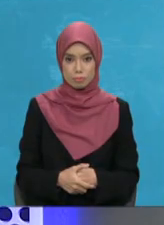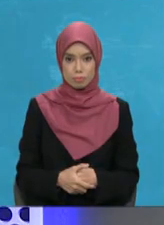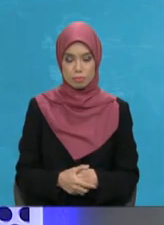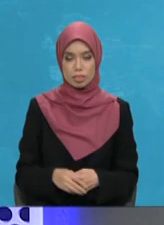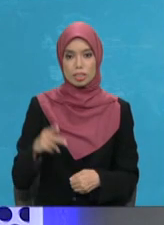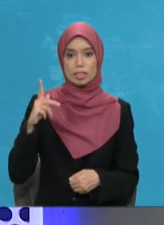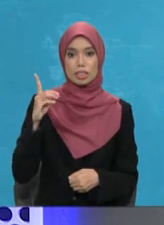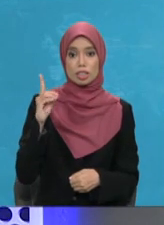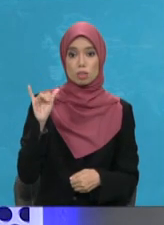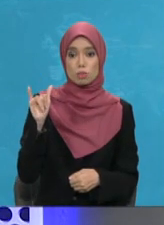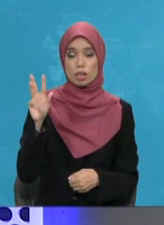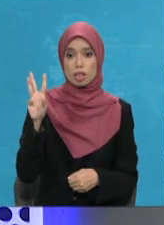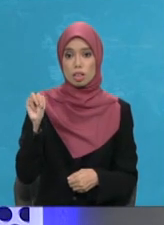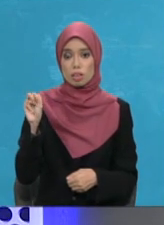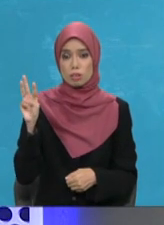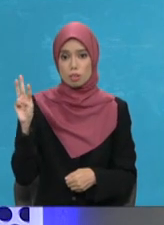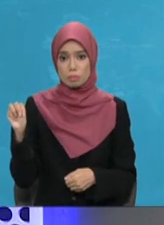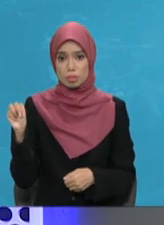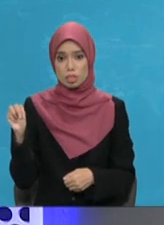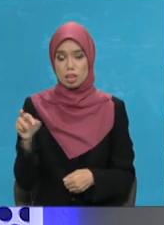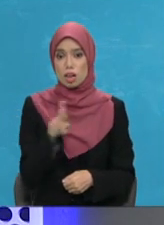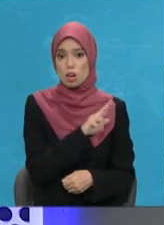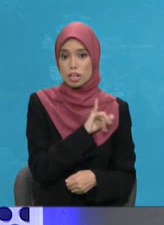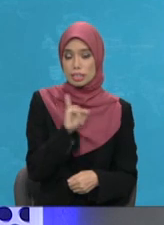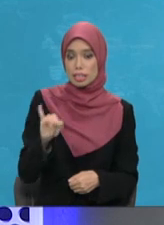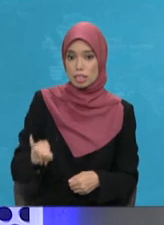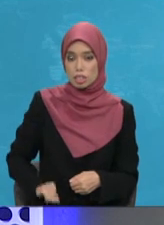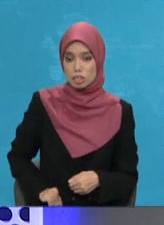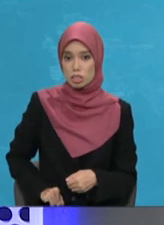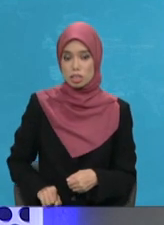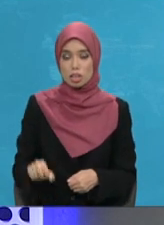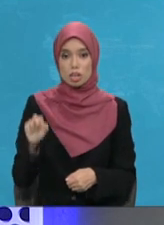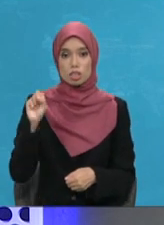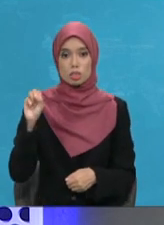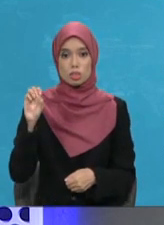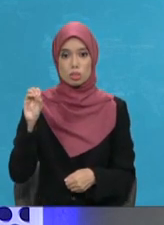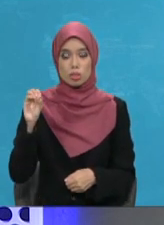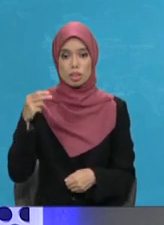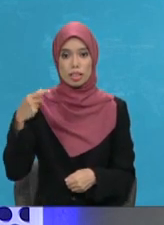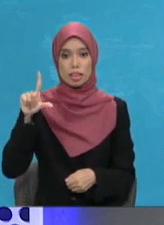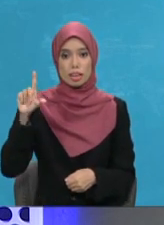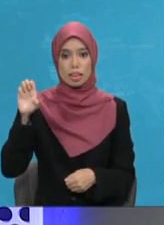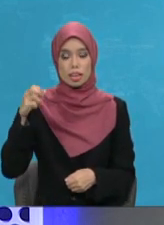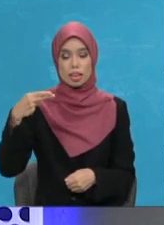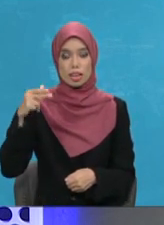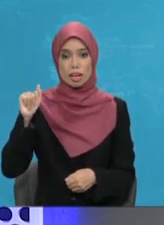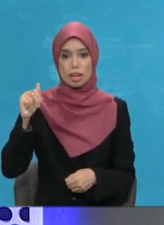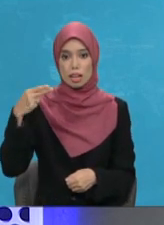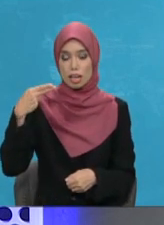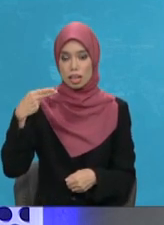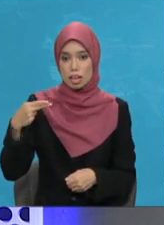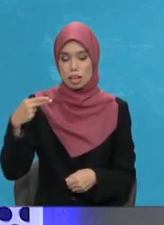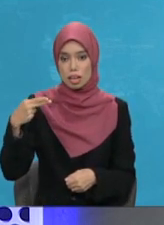ke bawah dunia Maha Mulia padukesri Baginda Raja istri pangeran anak hajar solehah binti almarhum Pangeran